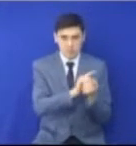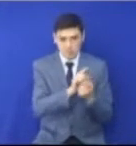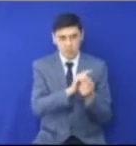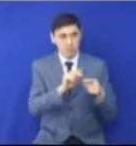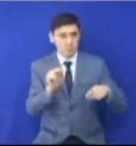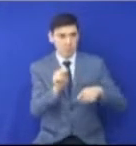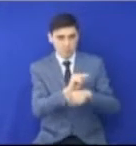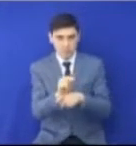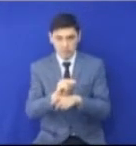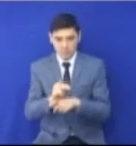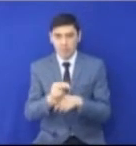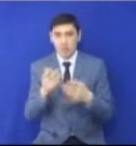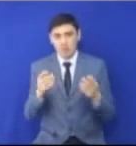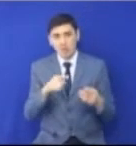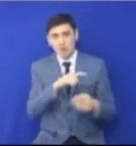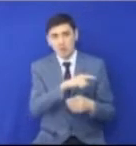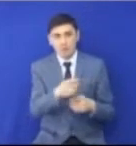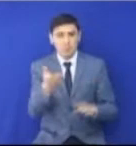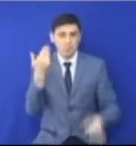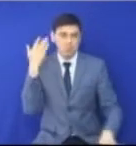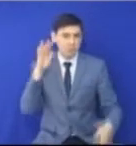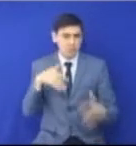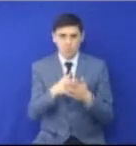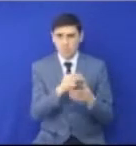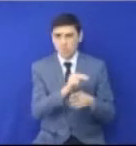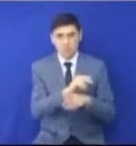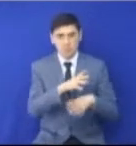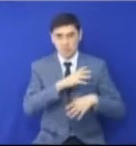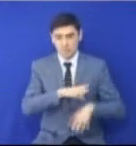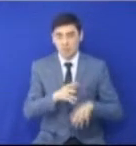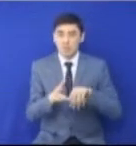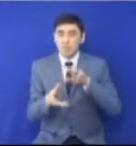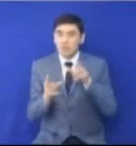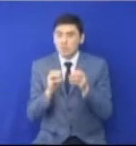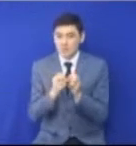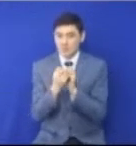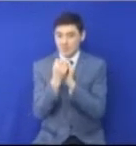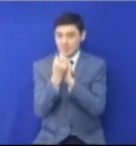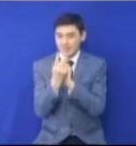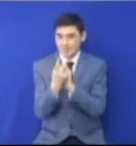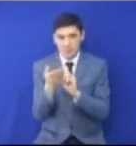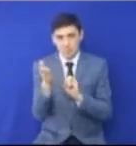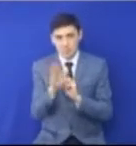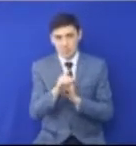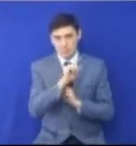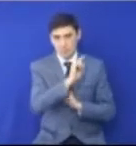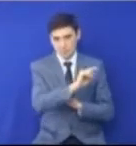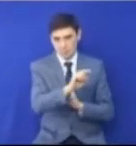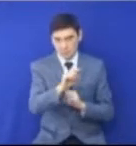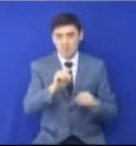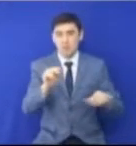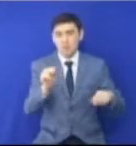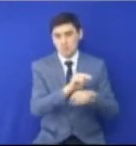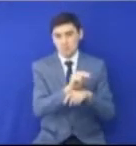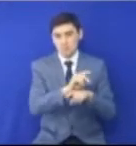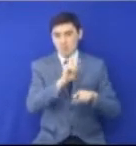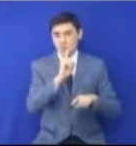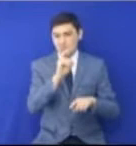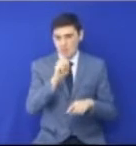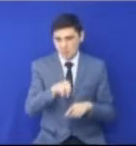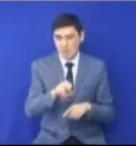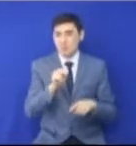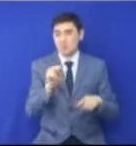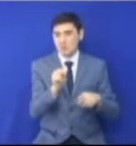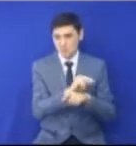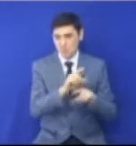талай жылдан бері жөні түзу жөндеу көрмеген 12 мектеп ретке келтірілмек. Бұл туралы қалалық мәслихаттың кезекті сессиясында айтылды. Тағы бір